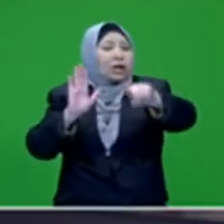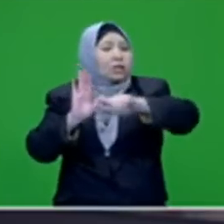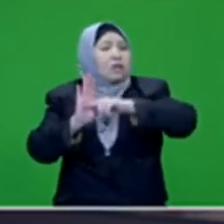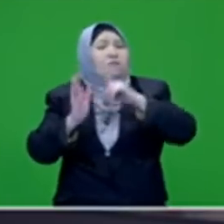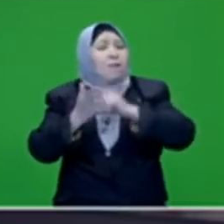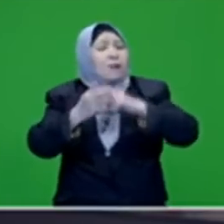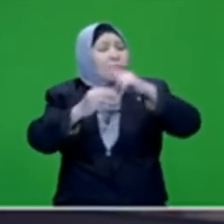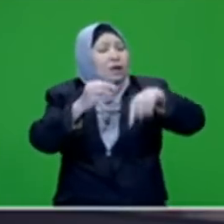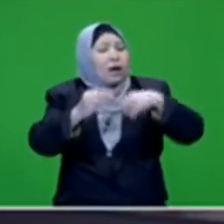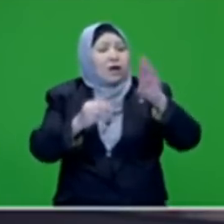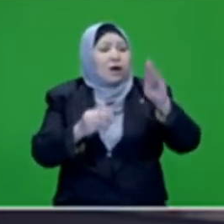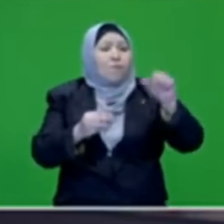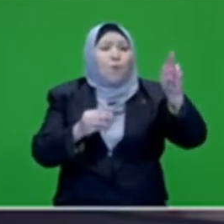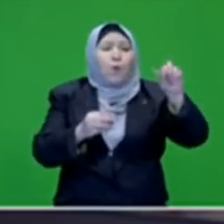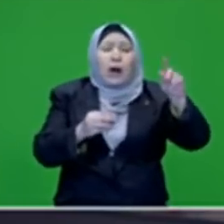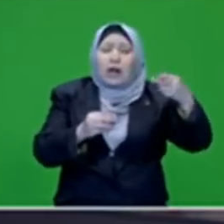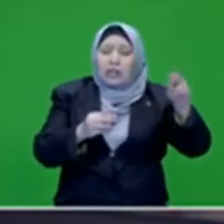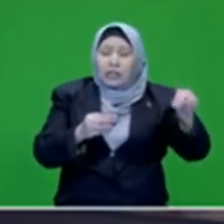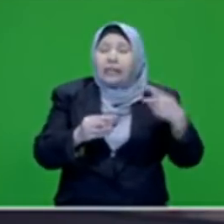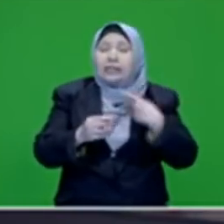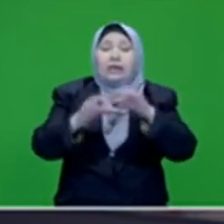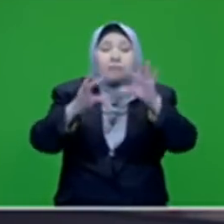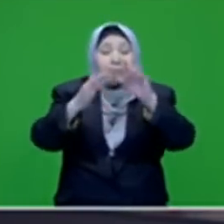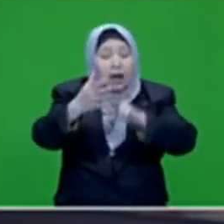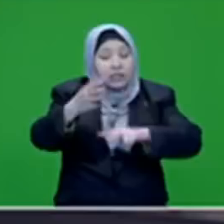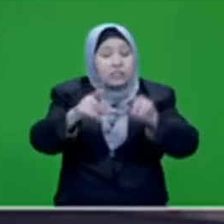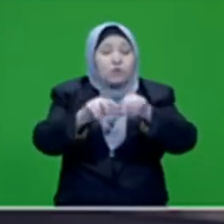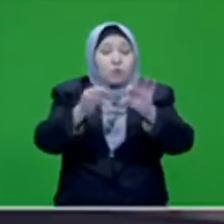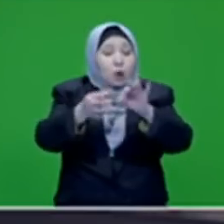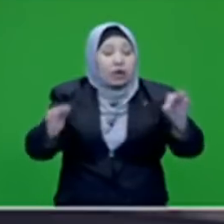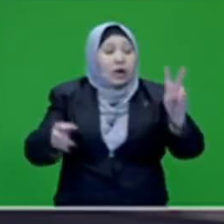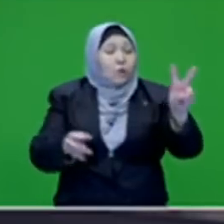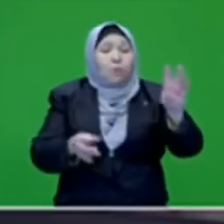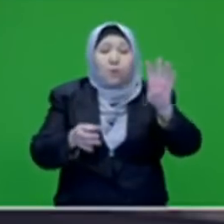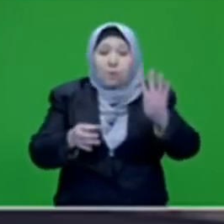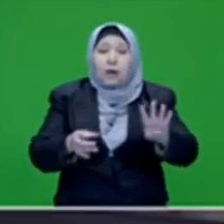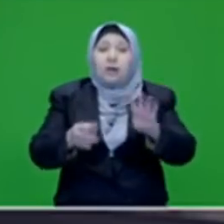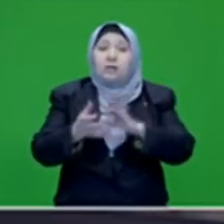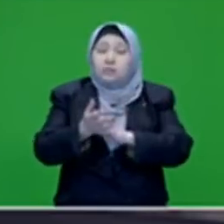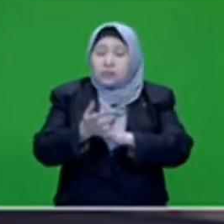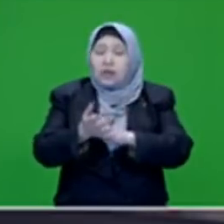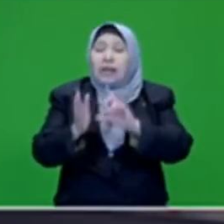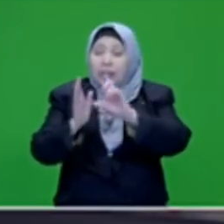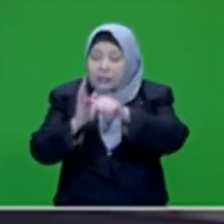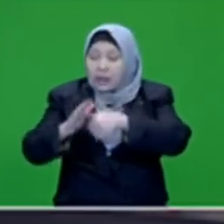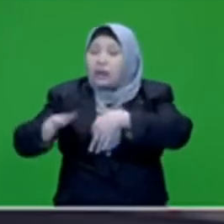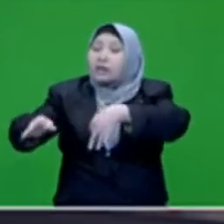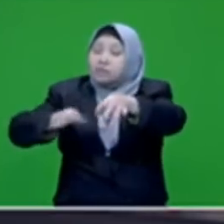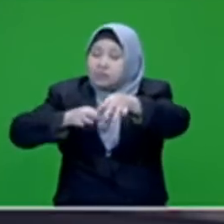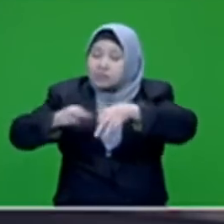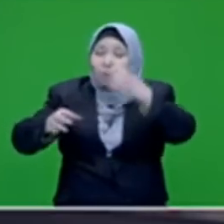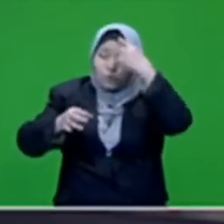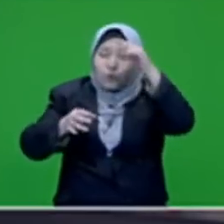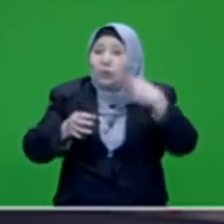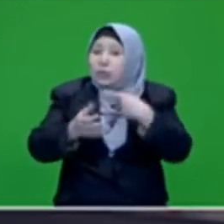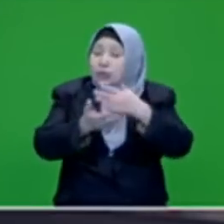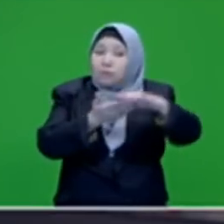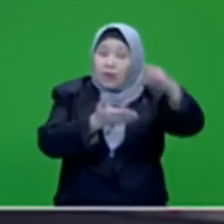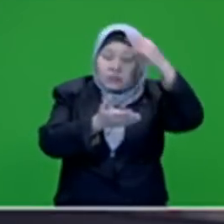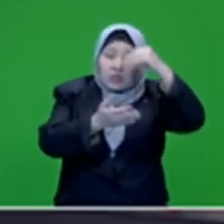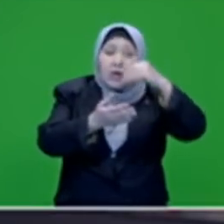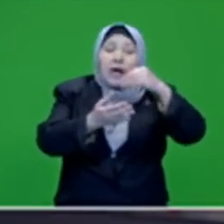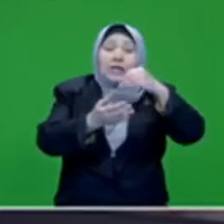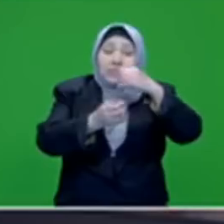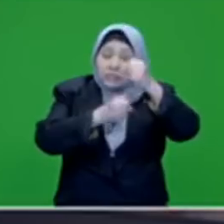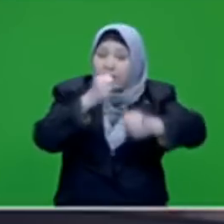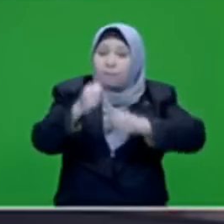ini, kita baca dahulu ayat 24 untuk dijelaskan oleh Al-Fadhil Ustaz Dr. Farid Rabi untuk kita ambil pelajaran zaman 2021